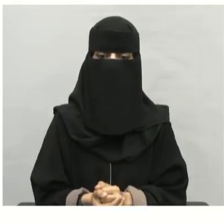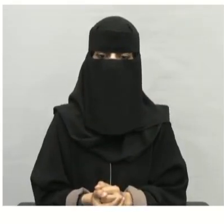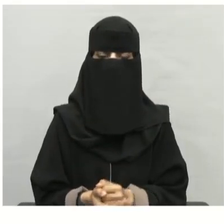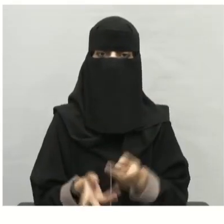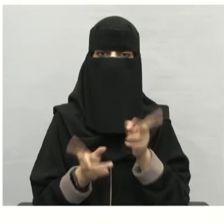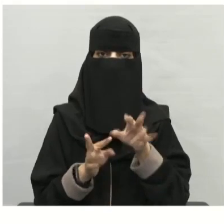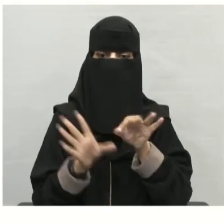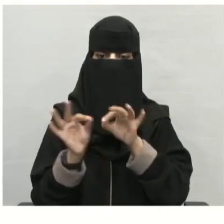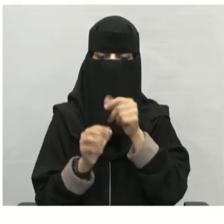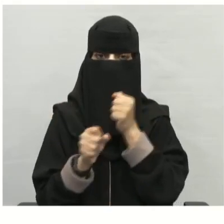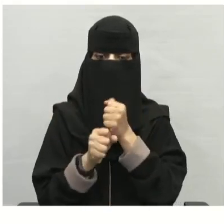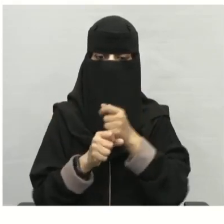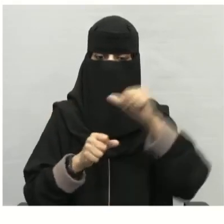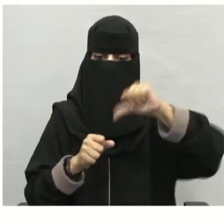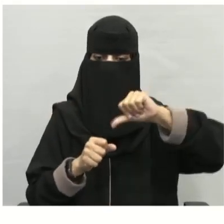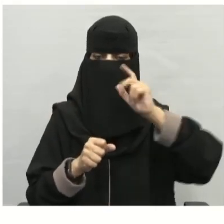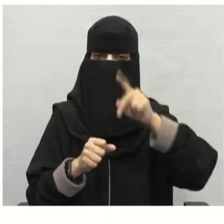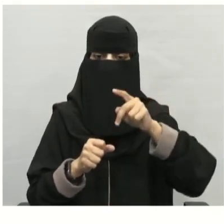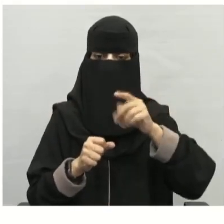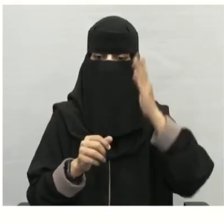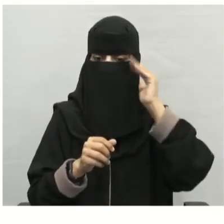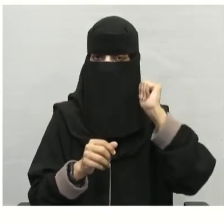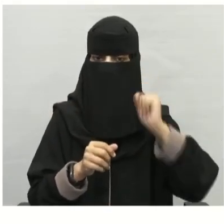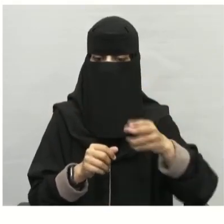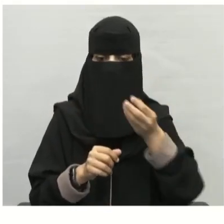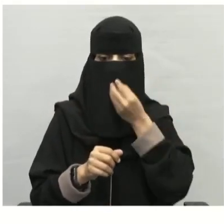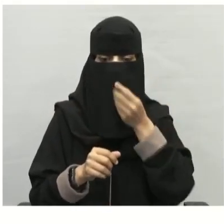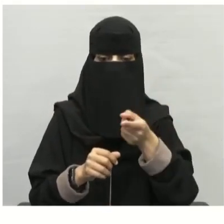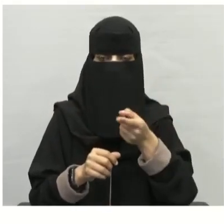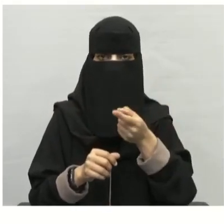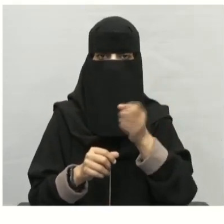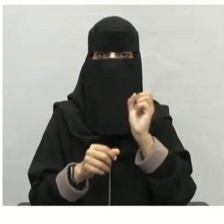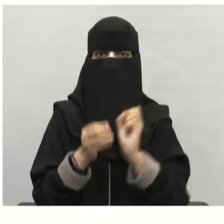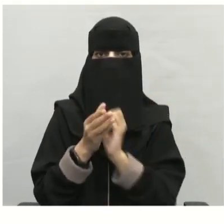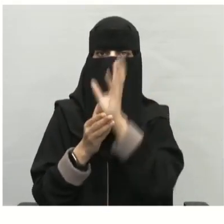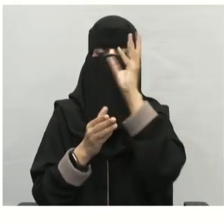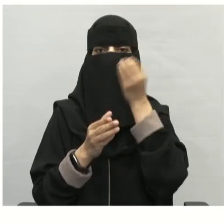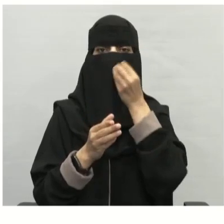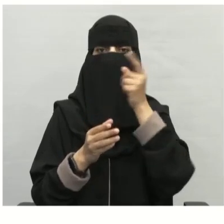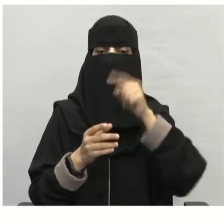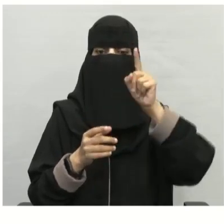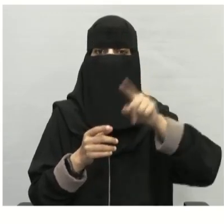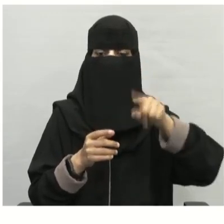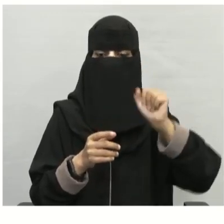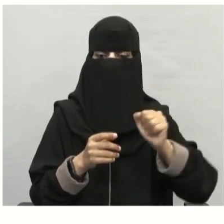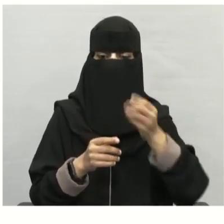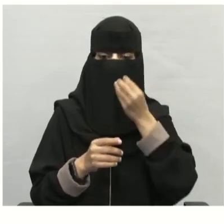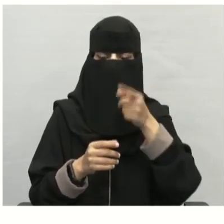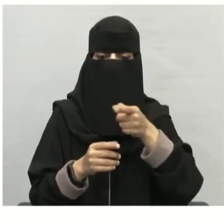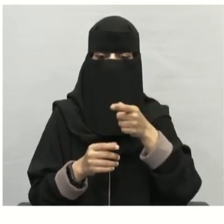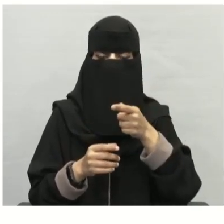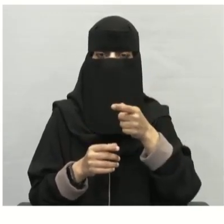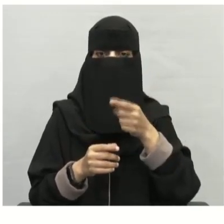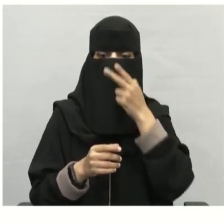ايضا كانت هناك من العادات السيئه اهمال تناول وجبه الافطار يوميا او تناول الماكولات